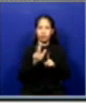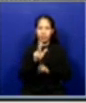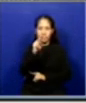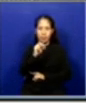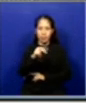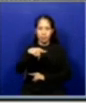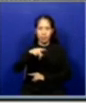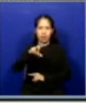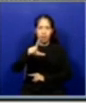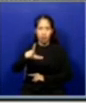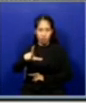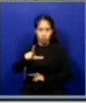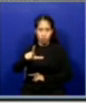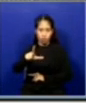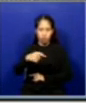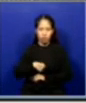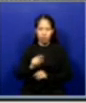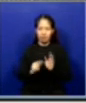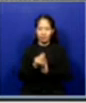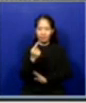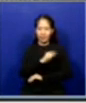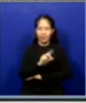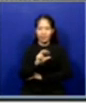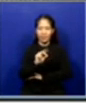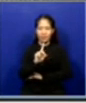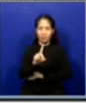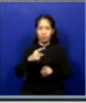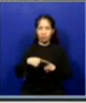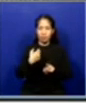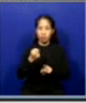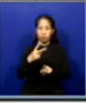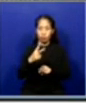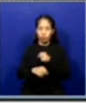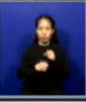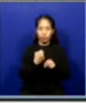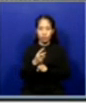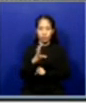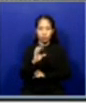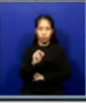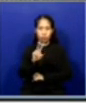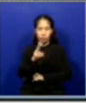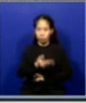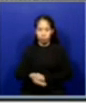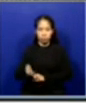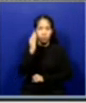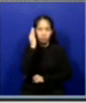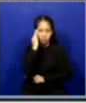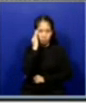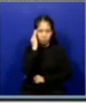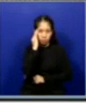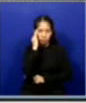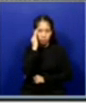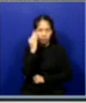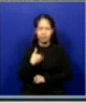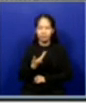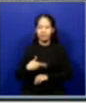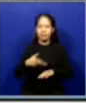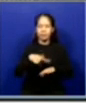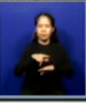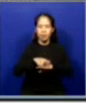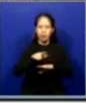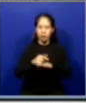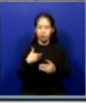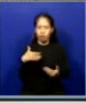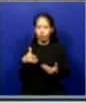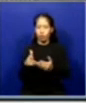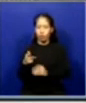าบันการเงินณวันที่31ธันวาคม2562ท่านทราบไหมคะท่านประธานผ่านไปถึงคณะรั